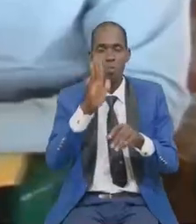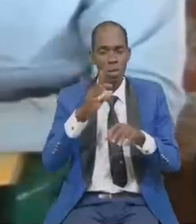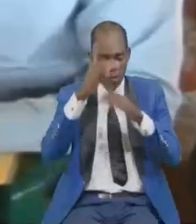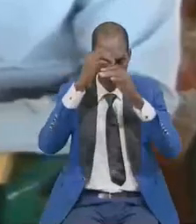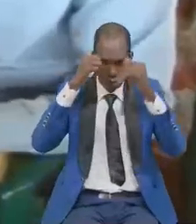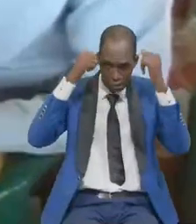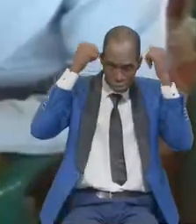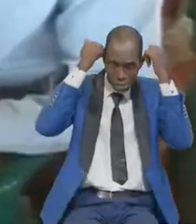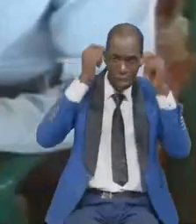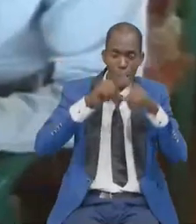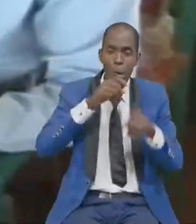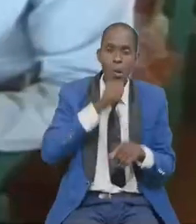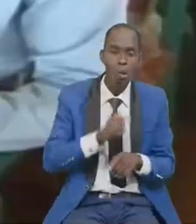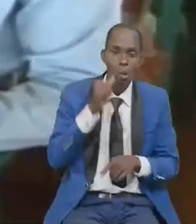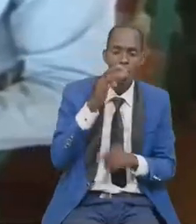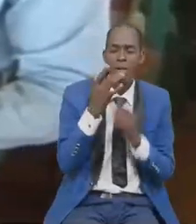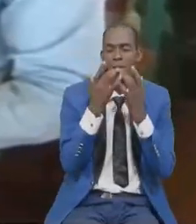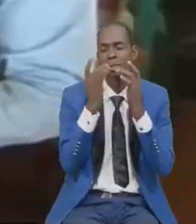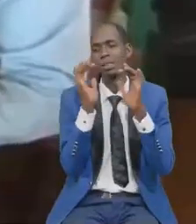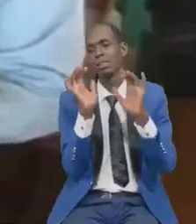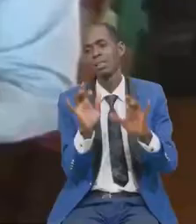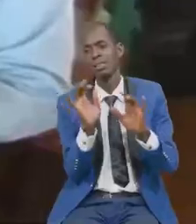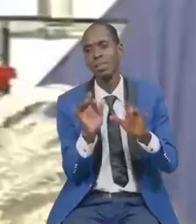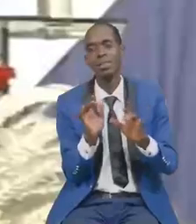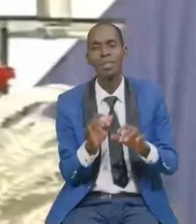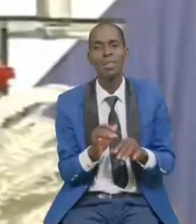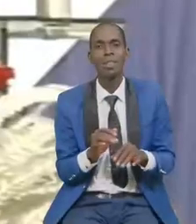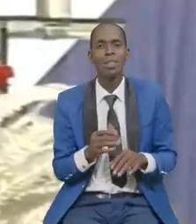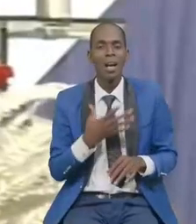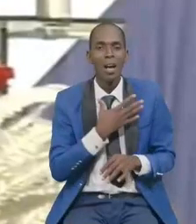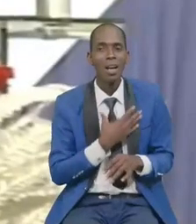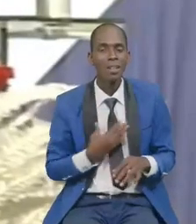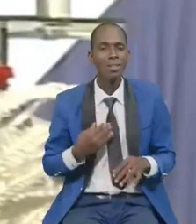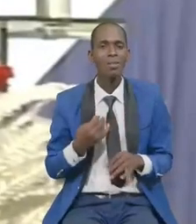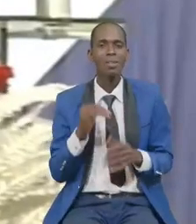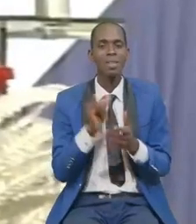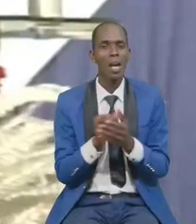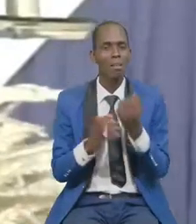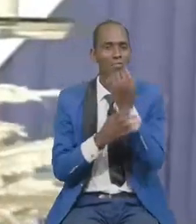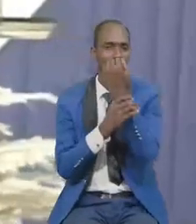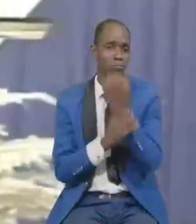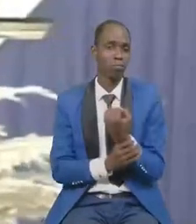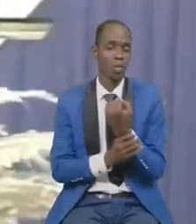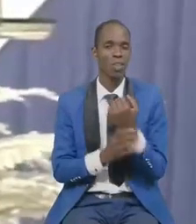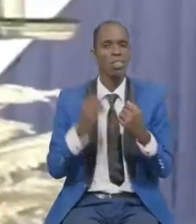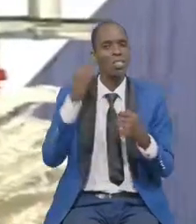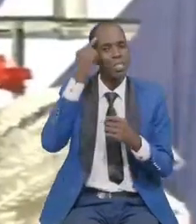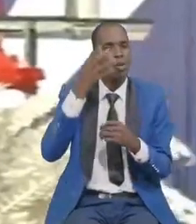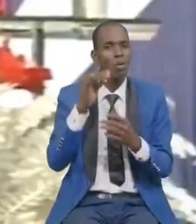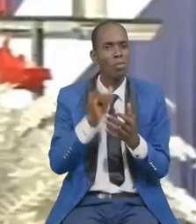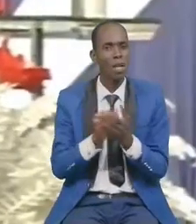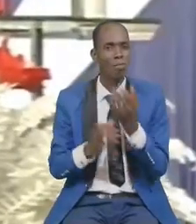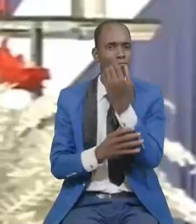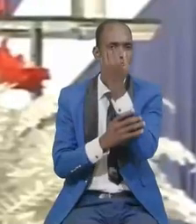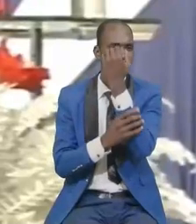Tu n'es pas mère, on se moque de toi. Il dit, pense à cette humiliation et pense à